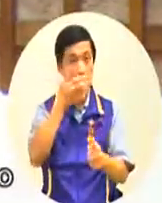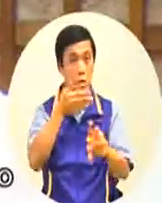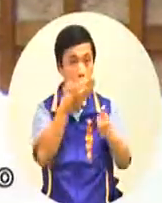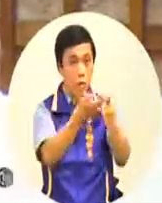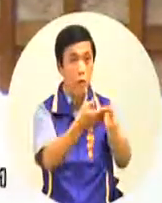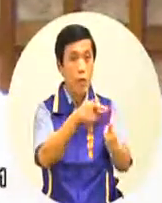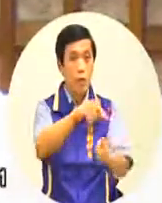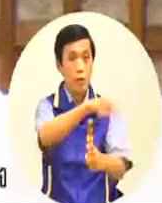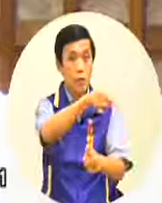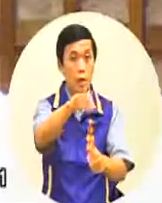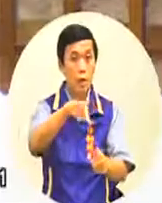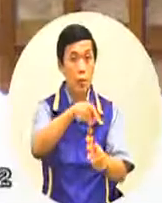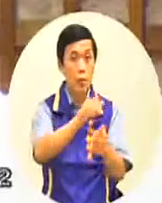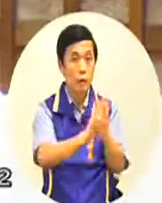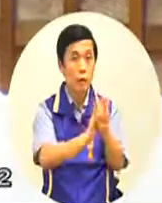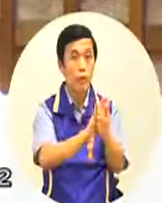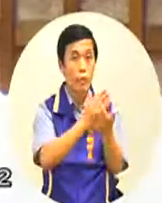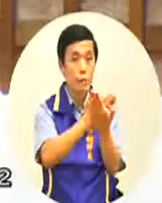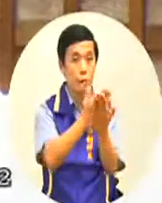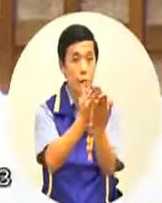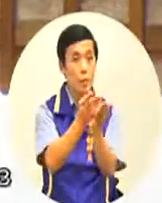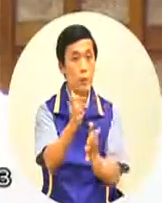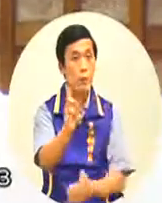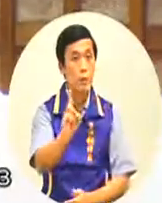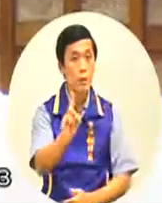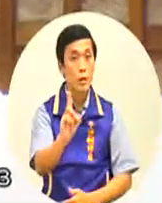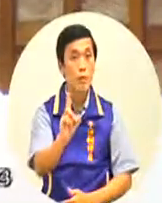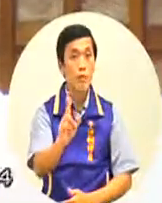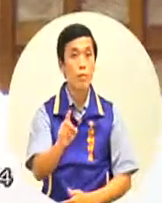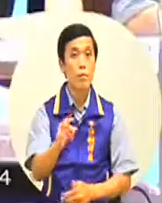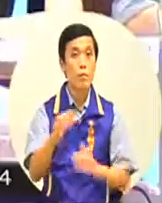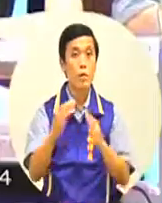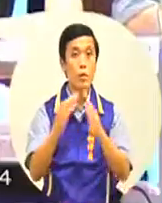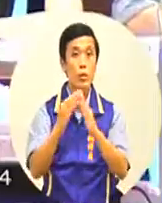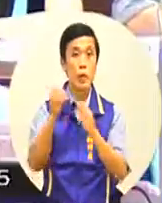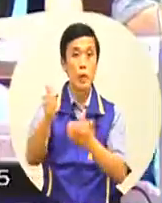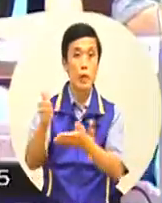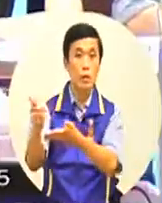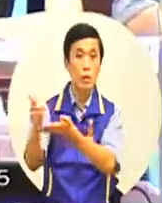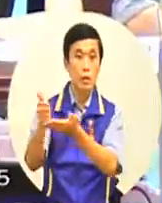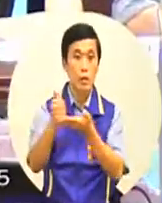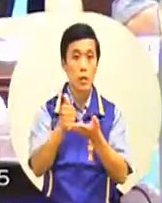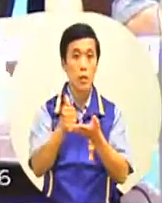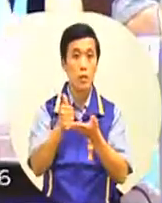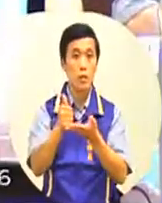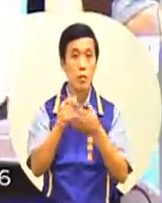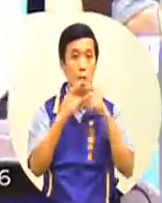提供第几种的服务？来，主席们， 来， 局长， 姚局长答复。